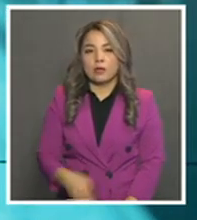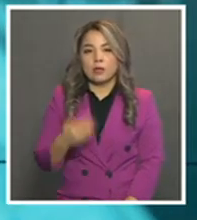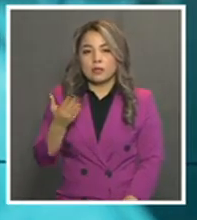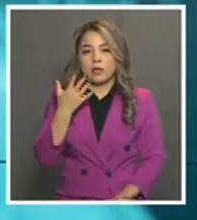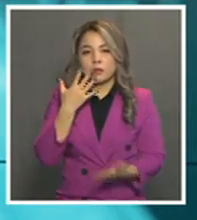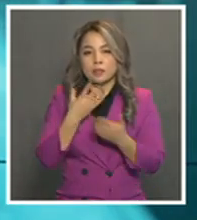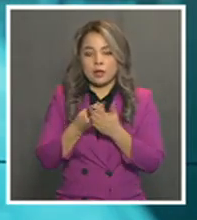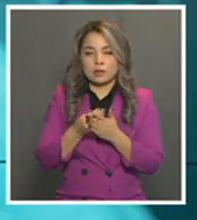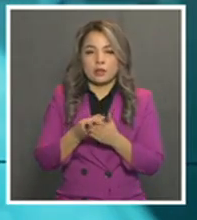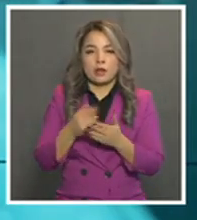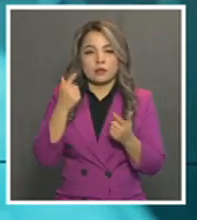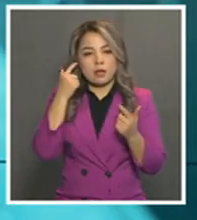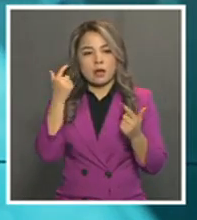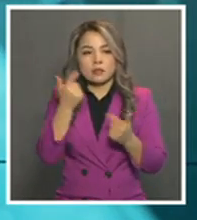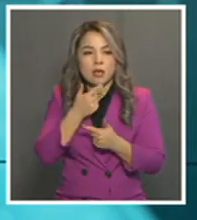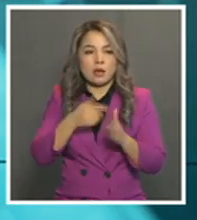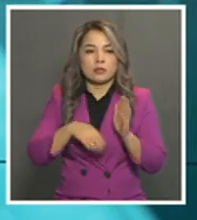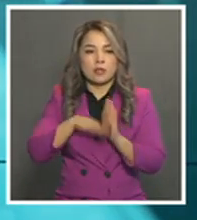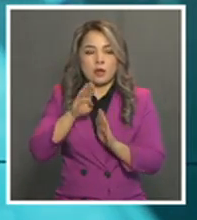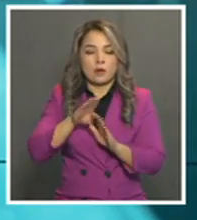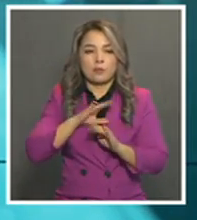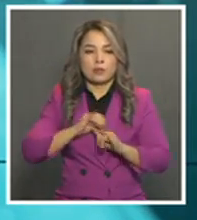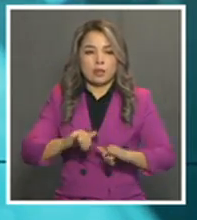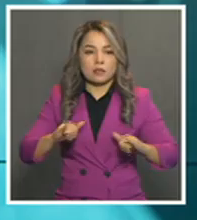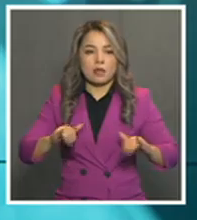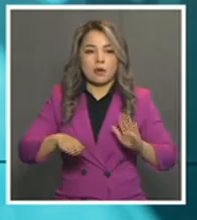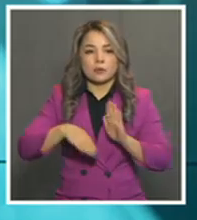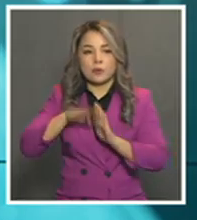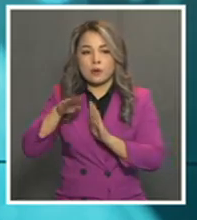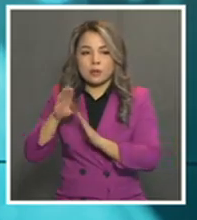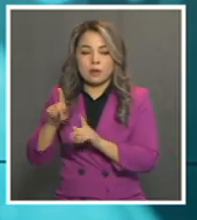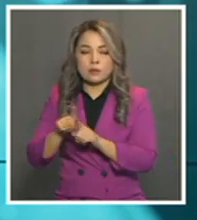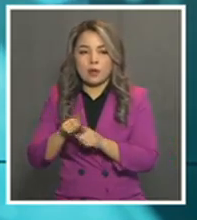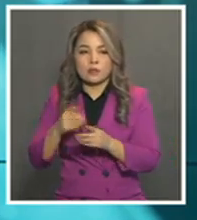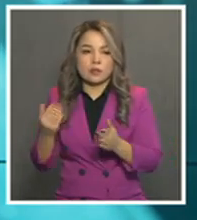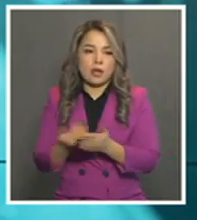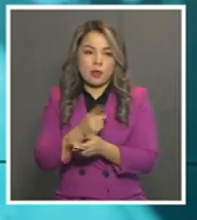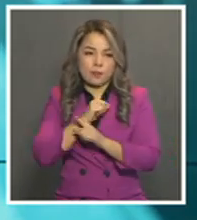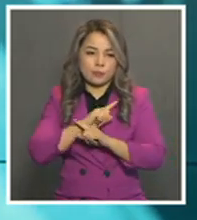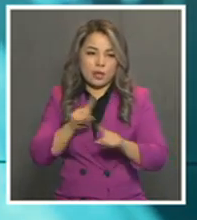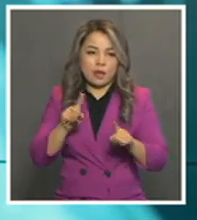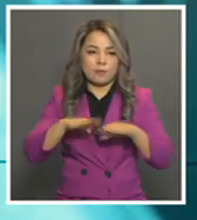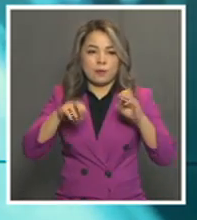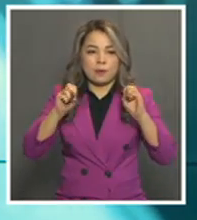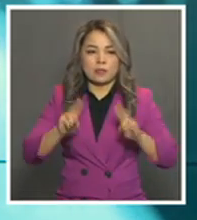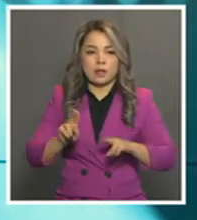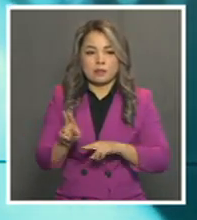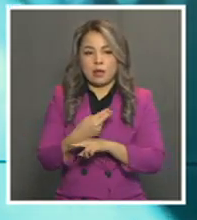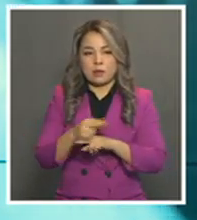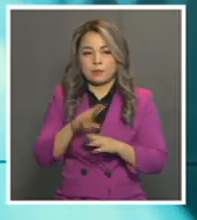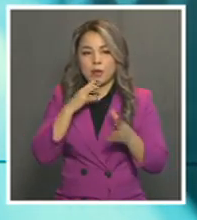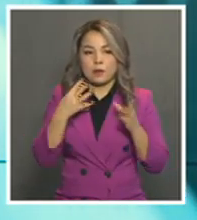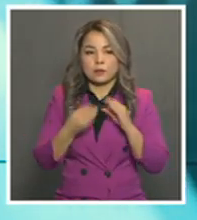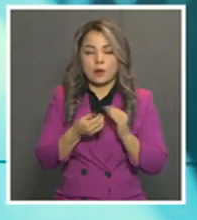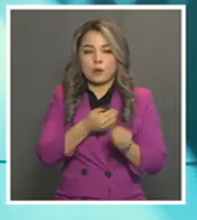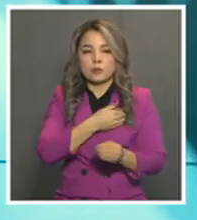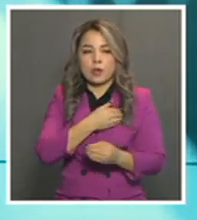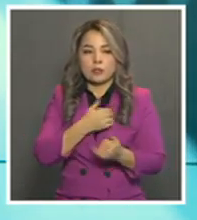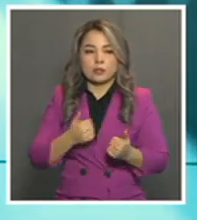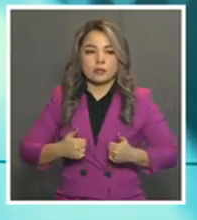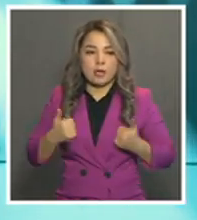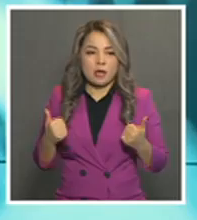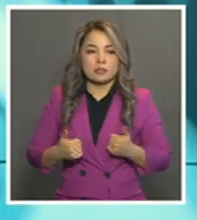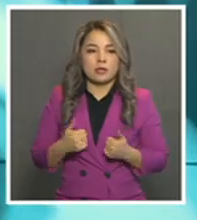сананың кемелденуі, білімнің салтанат құруы, жаңашыл көзқарастағы мамандар тәрбиелеу, туған жерді түлетуге деген